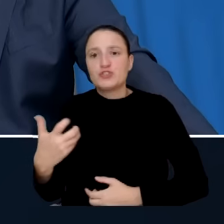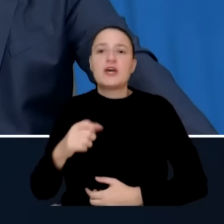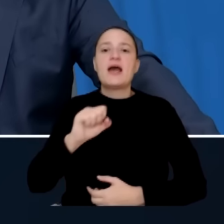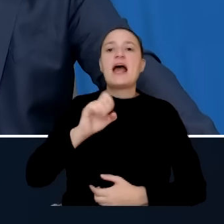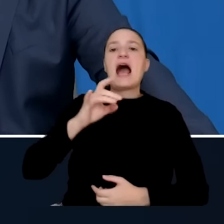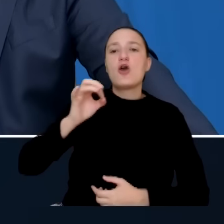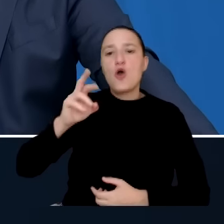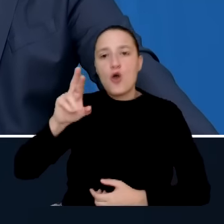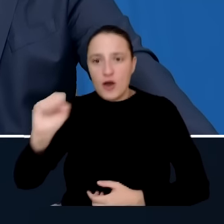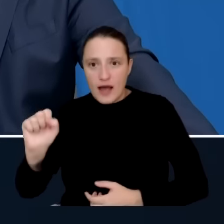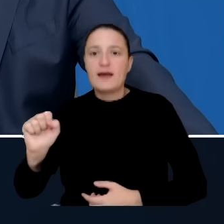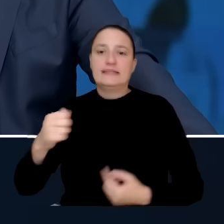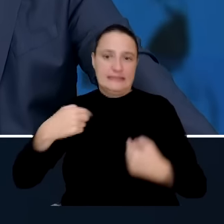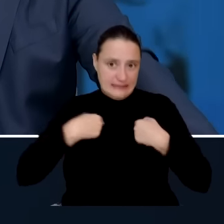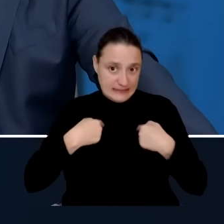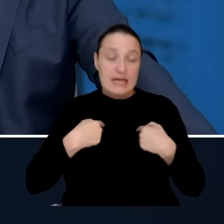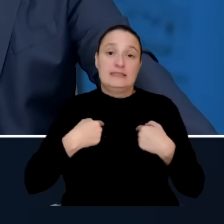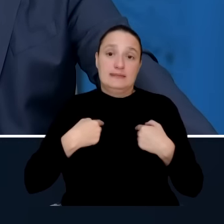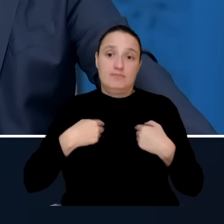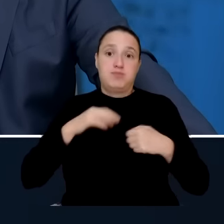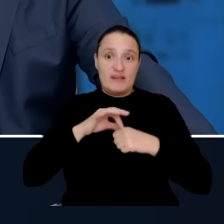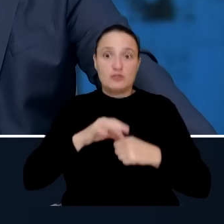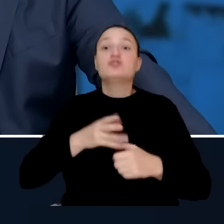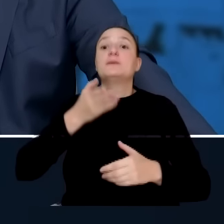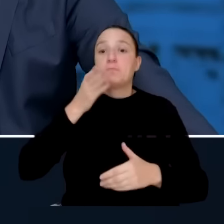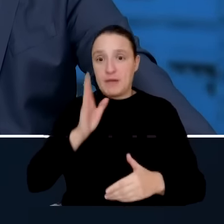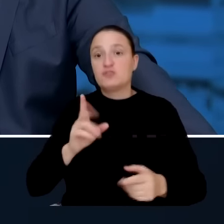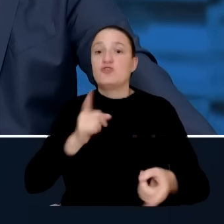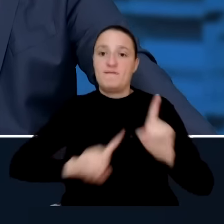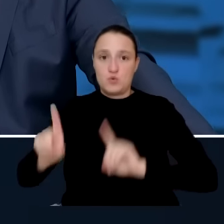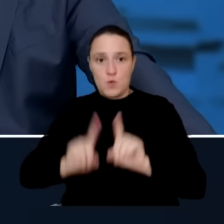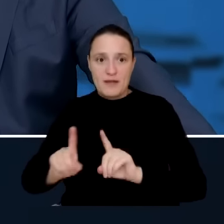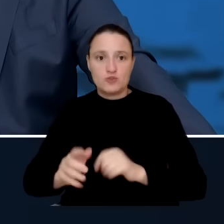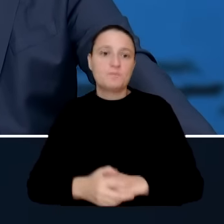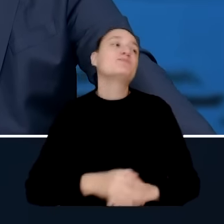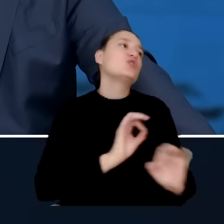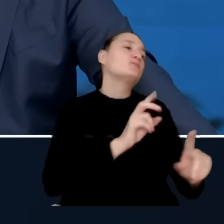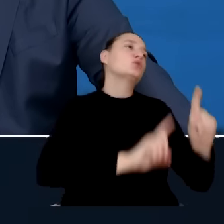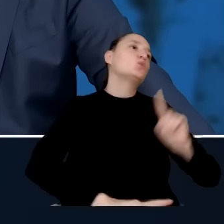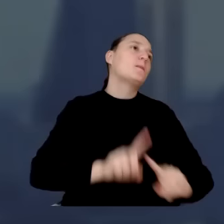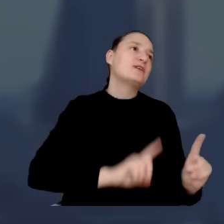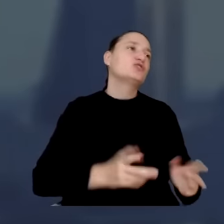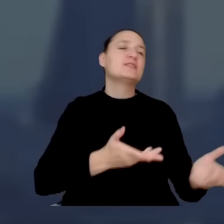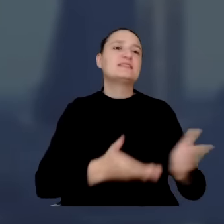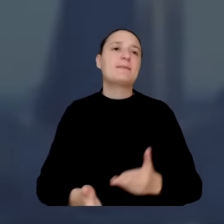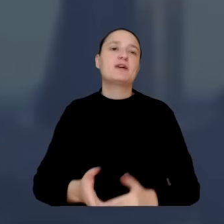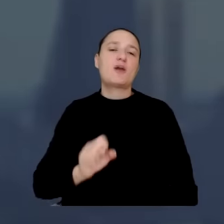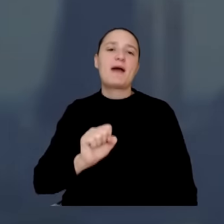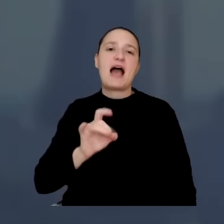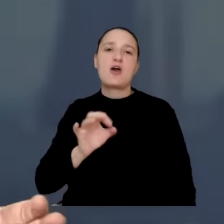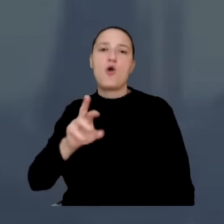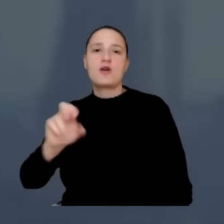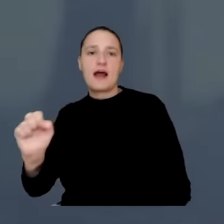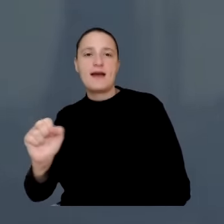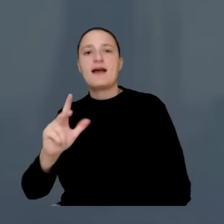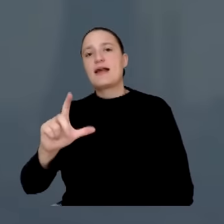agori anom i prowadzącemu ten program będą w stanie to wytłumaczyć tłumacz C Zapraszam na agorę klarenbacha